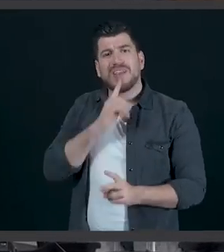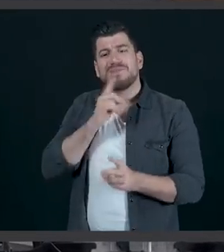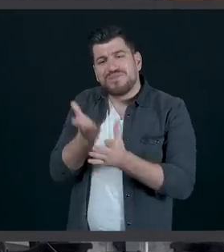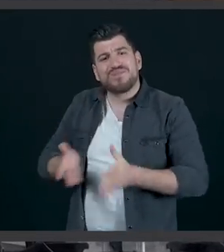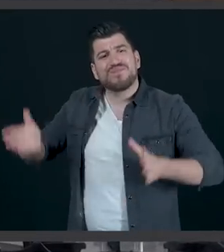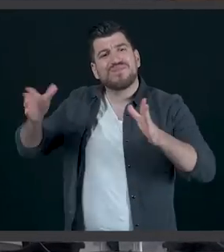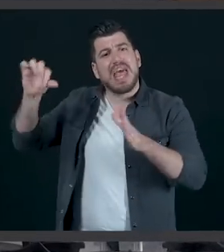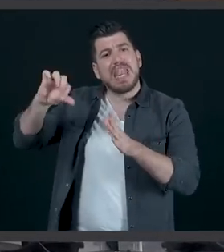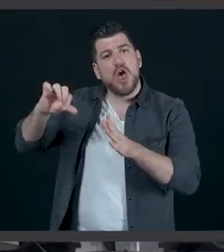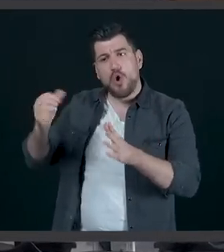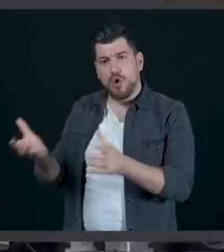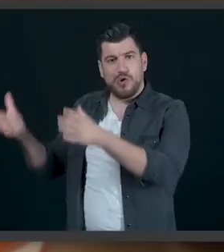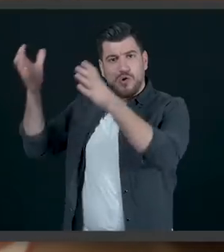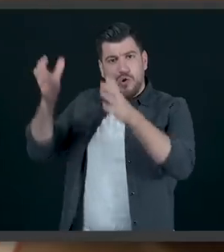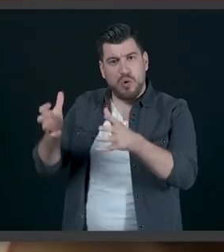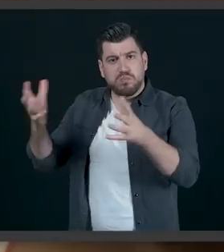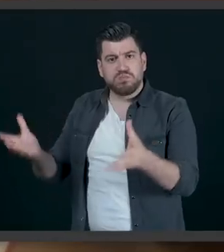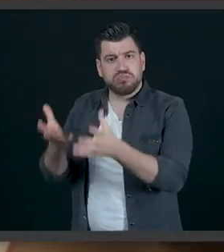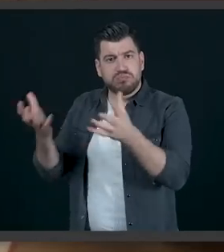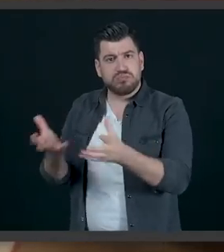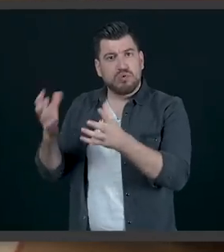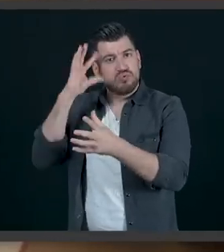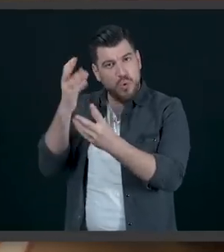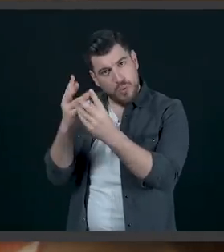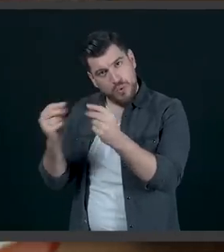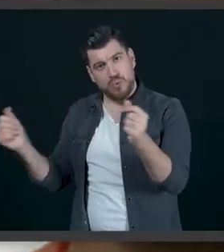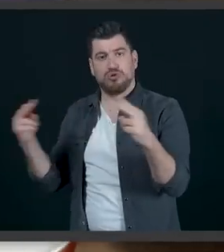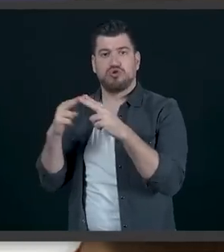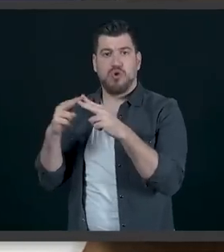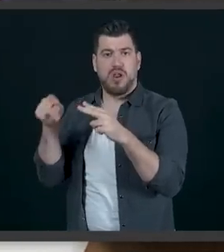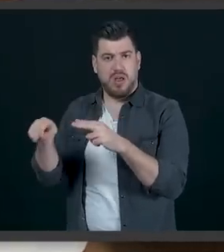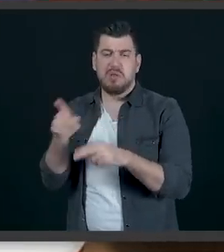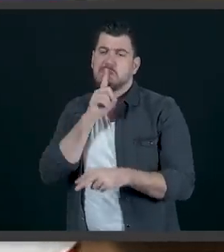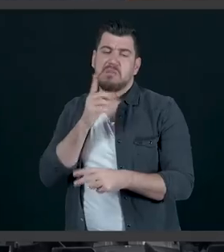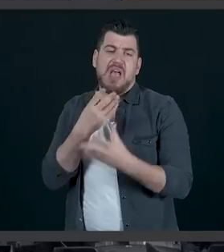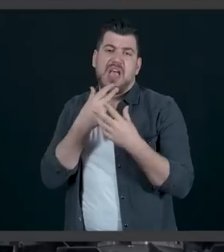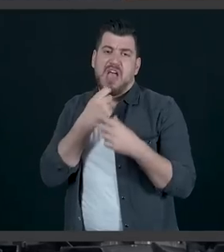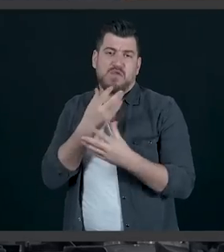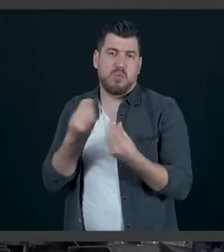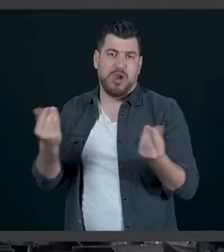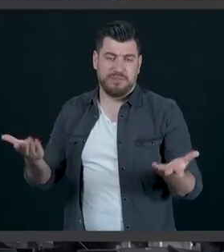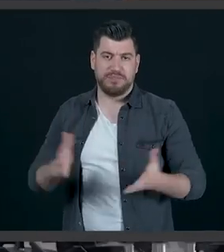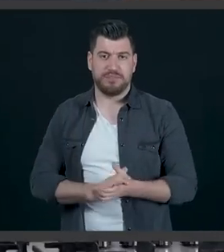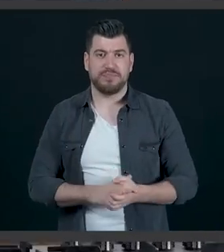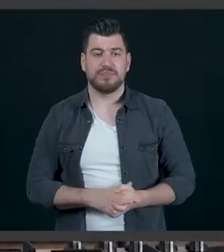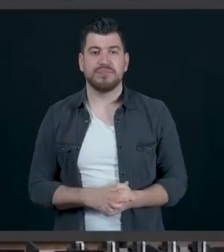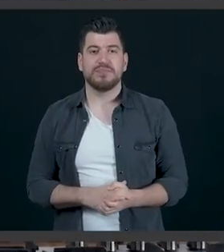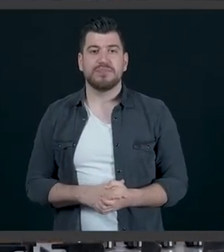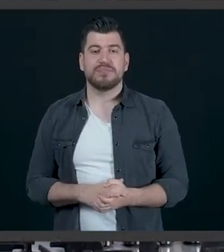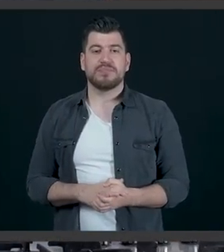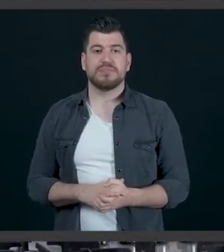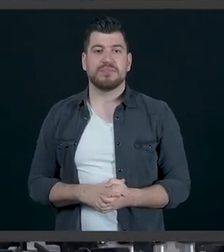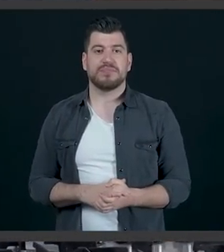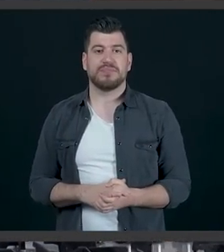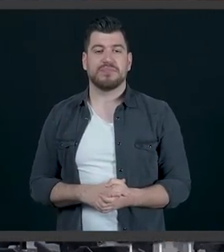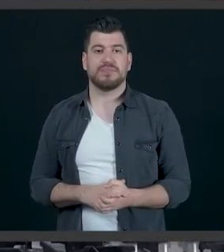Έχουμε δείξει άπειρες φορές για τον μπεν μαρί πώς μπορούμε να λιώσουμε αντικείμενα μέσα. Είναι μια κατσαρόλα με νερό, πάνω βάζουμε μια μπασίνα σιδερένια και ρίχνουμε πάνω τη σοκολάτα